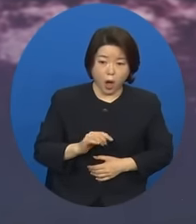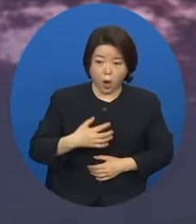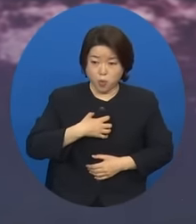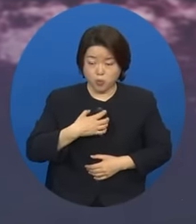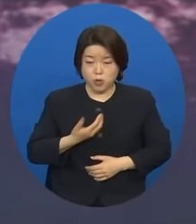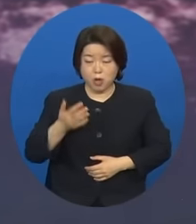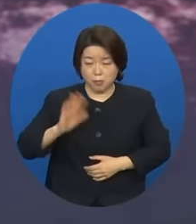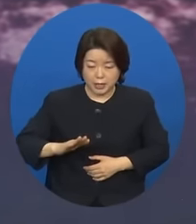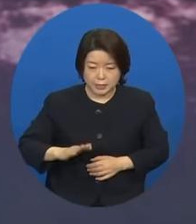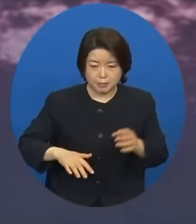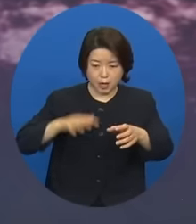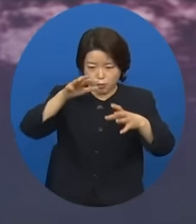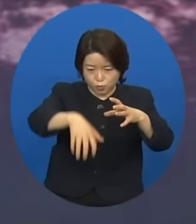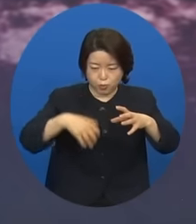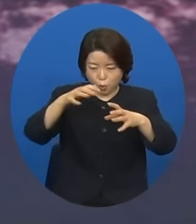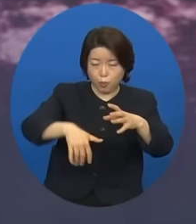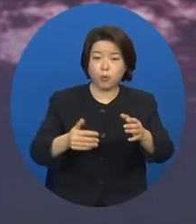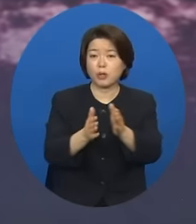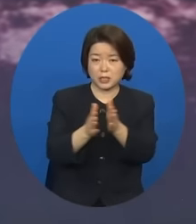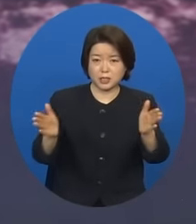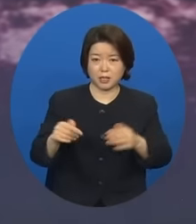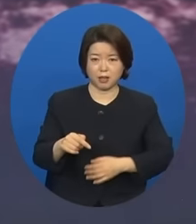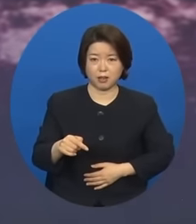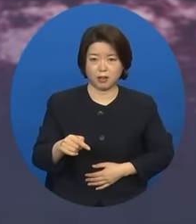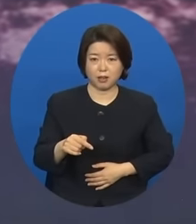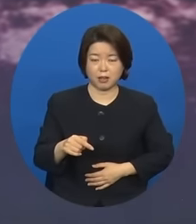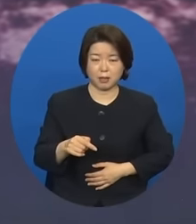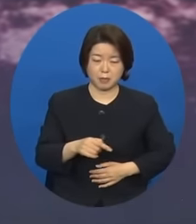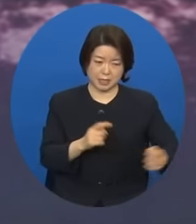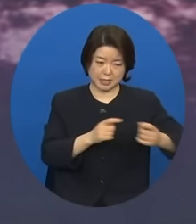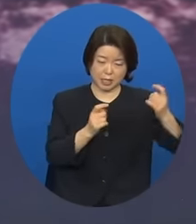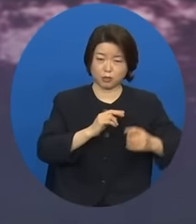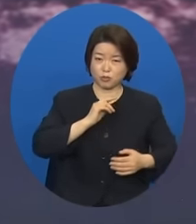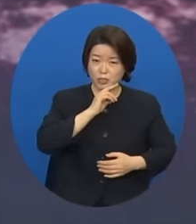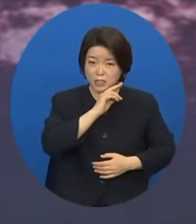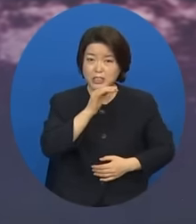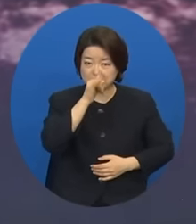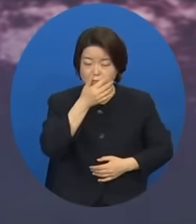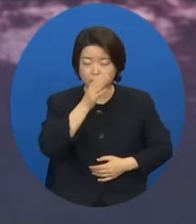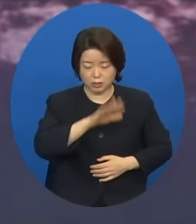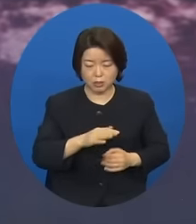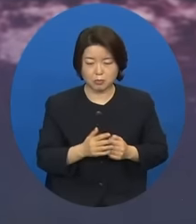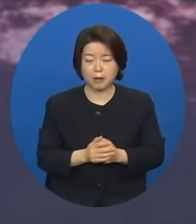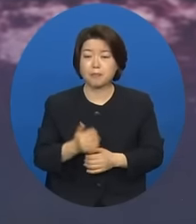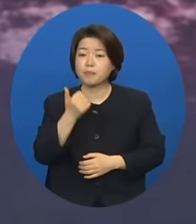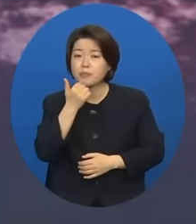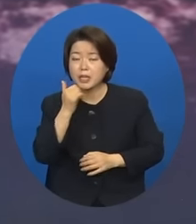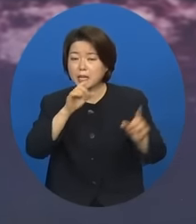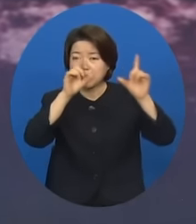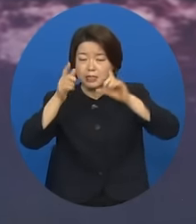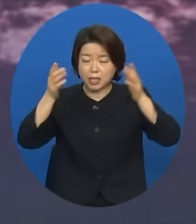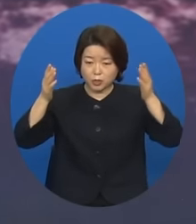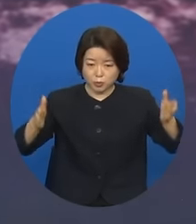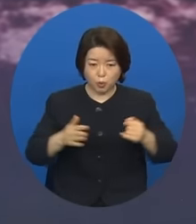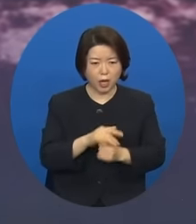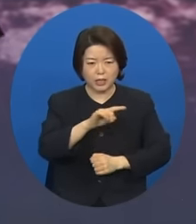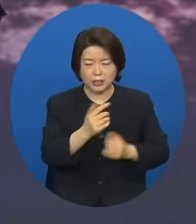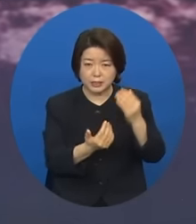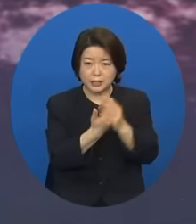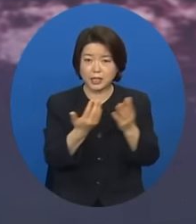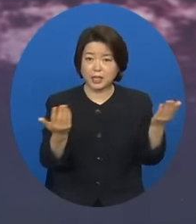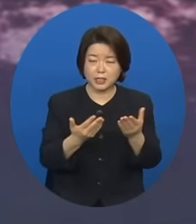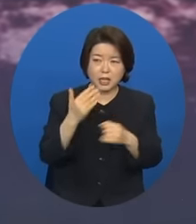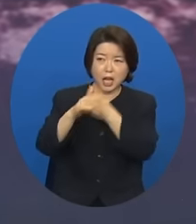파기 시작한 것입니다 비록 다툼과 시기와 대적함으로 있었지만 이삭은 삶에서 일어난 사건들과 상황을 하나님